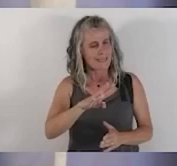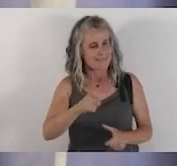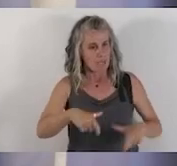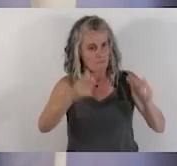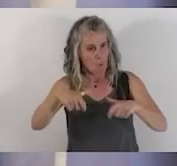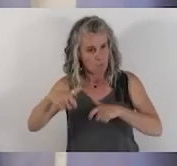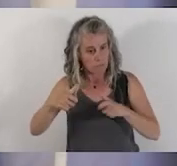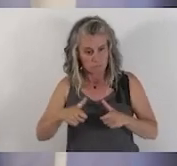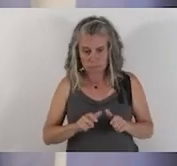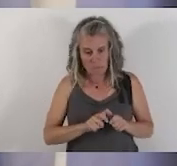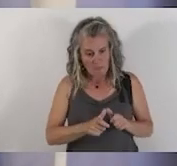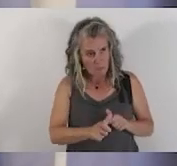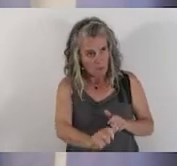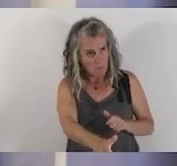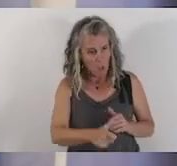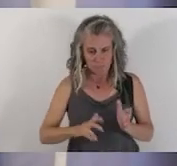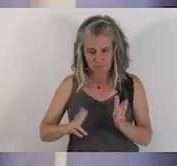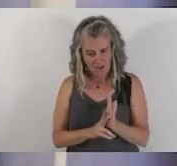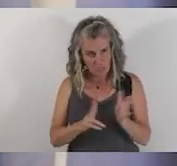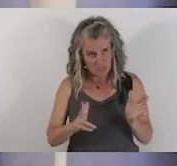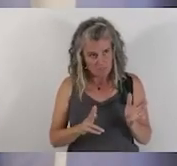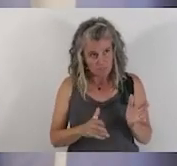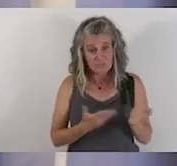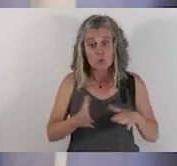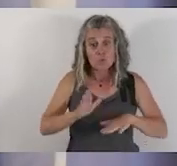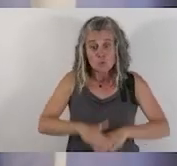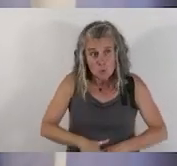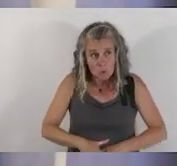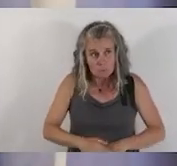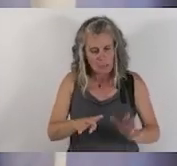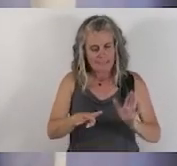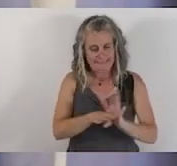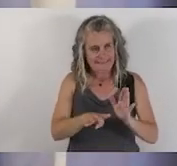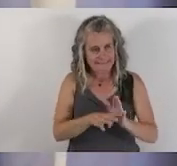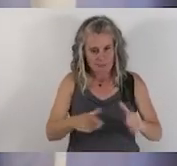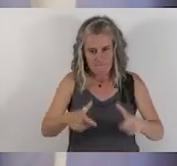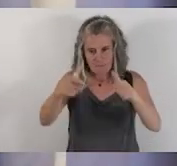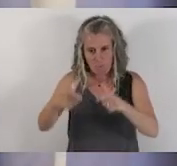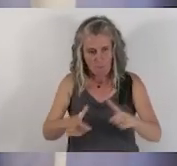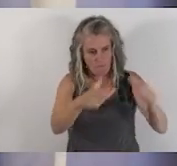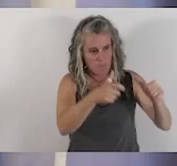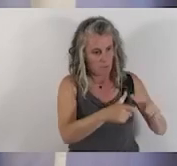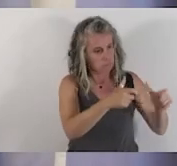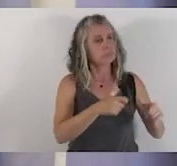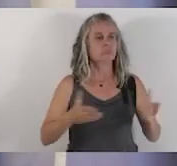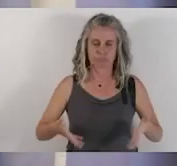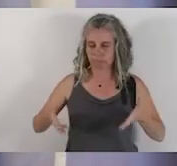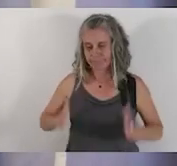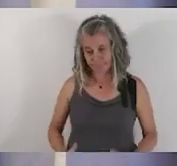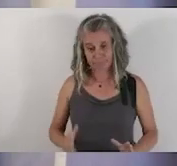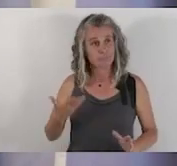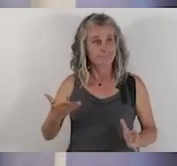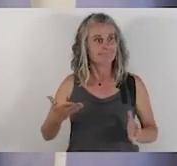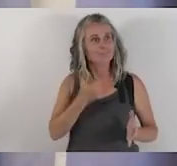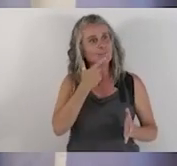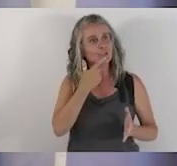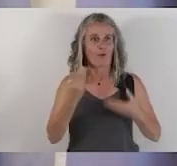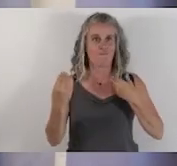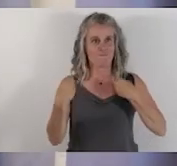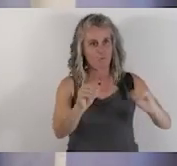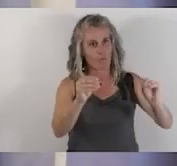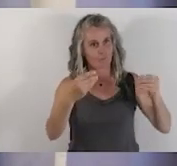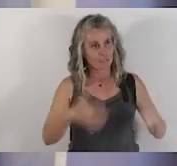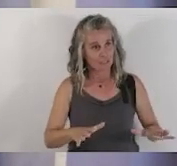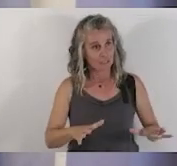la cession de 19 immeubles est ici actée, c'est-à-dire que ça y est, on les vend et la Spleen va pouvoir